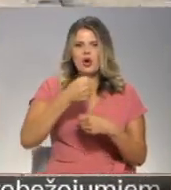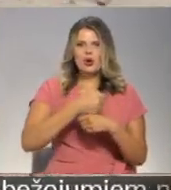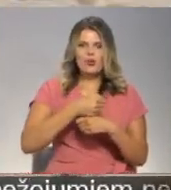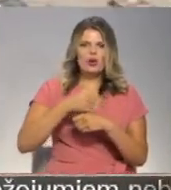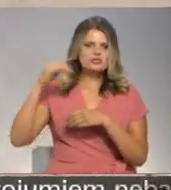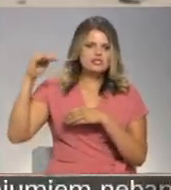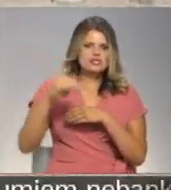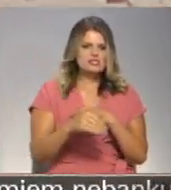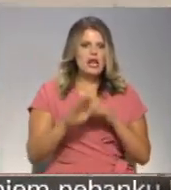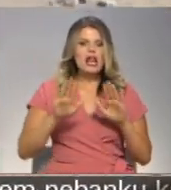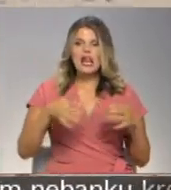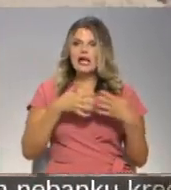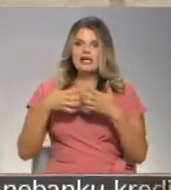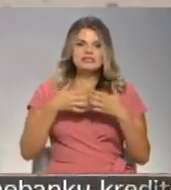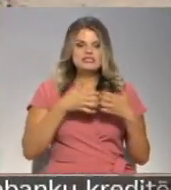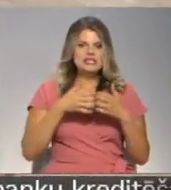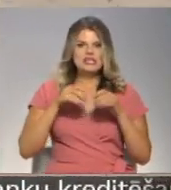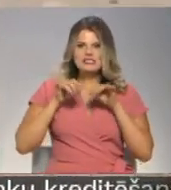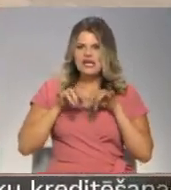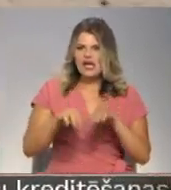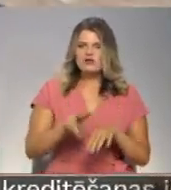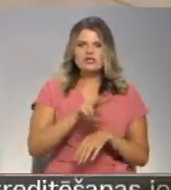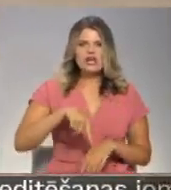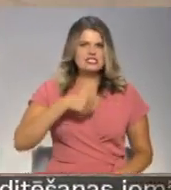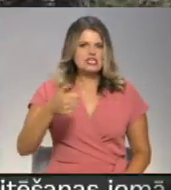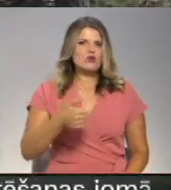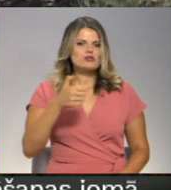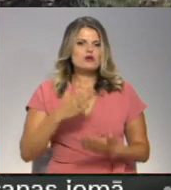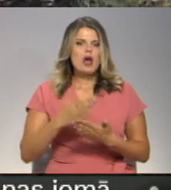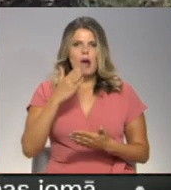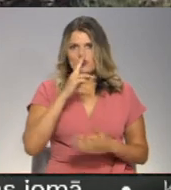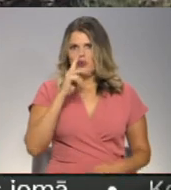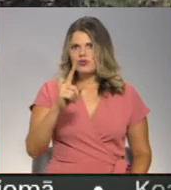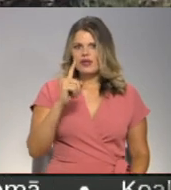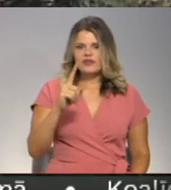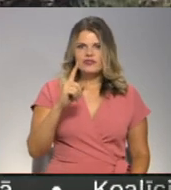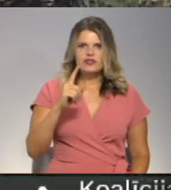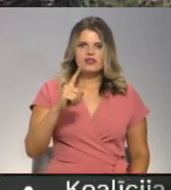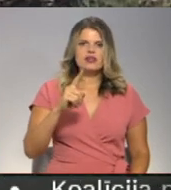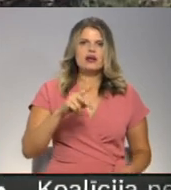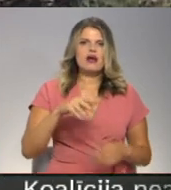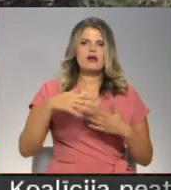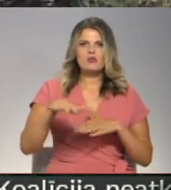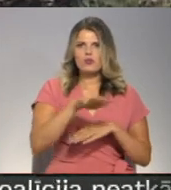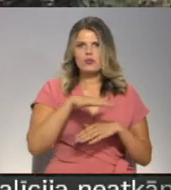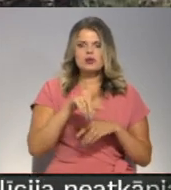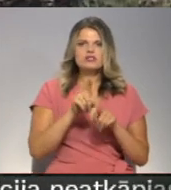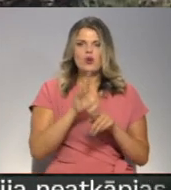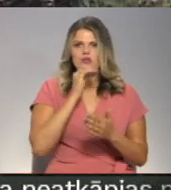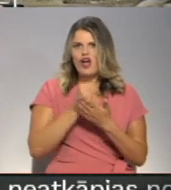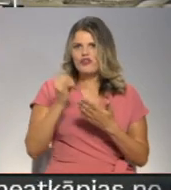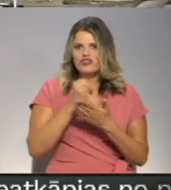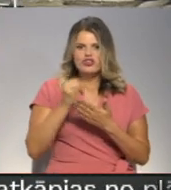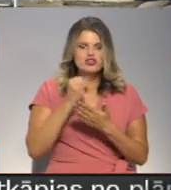Stāvkrasta. Savukārt, lai cīnītos ar krasta eroziju, kas jau vairākus gadus apdraud ne tikai Stāvkrastu un fortus, bet arī Liepājas ūdens